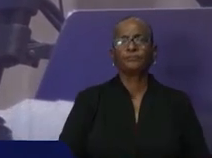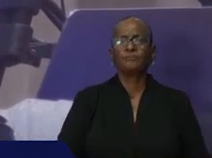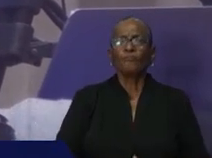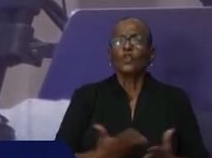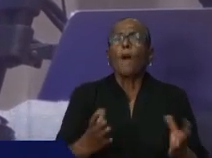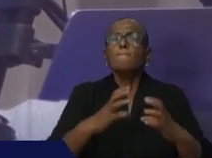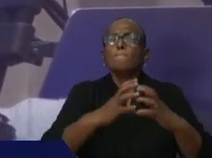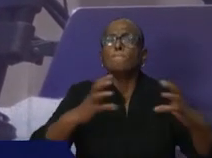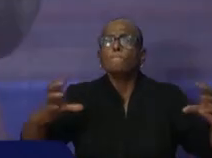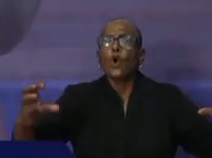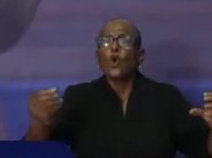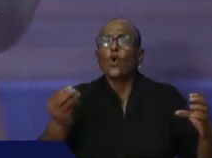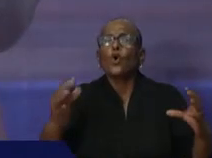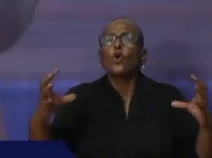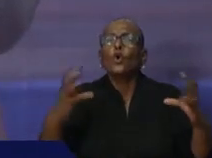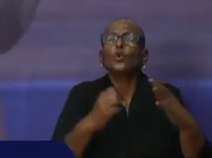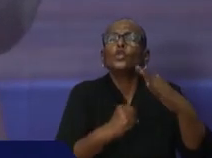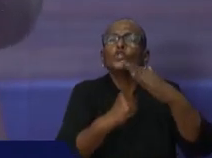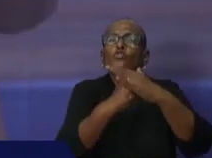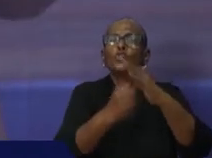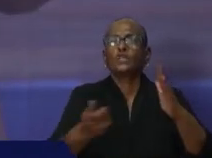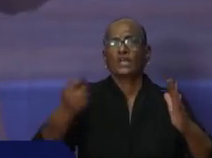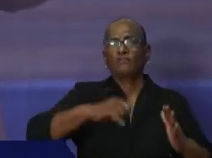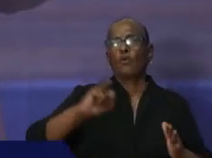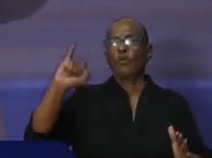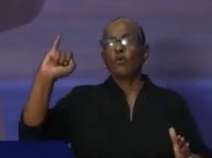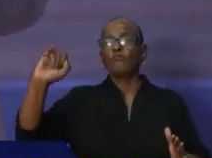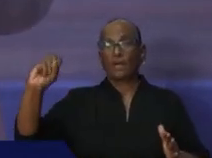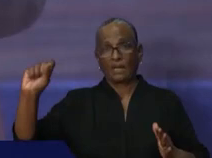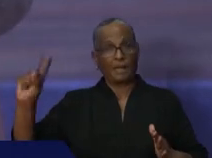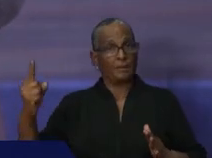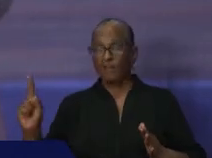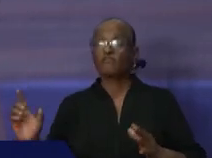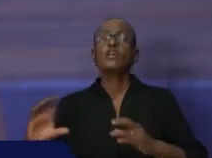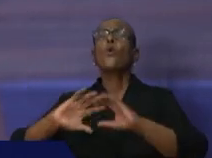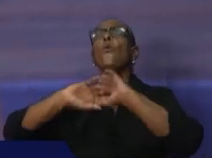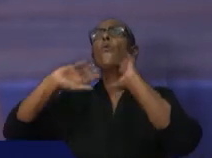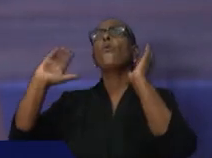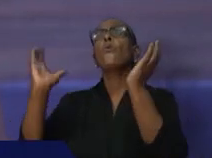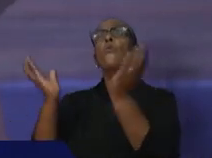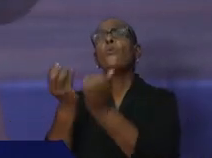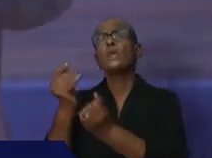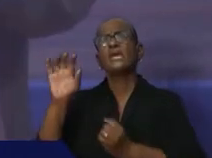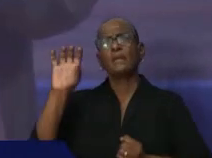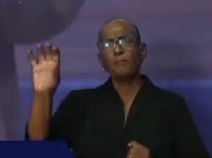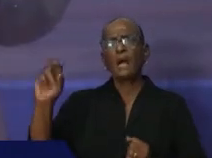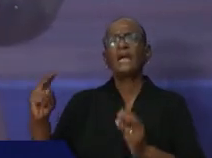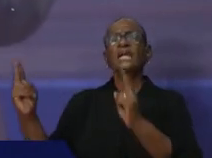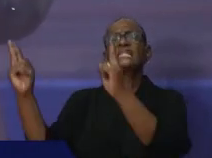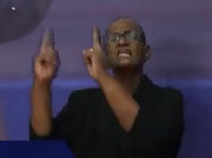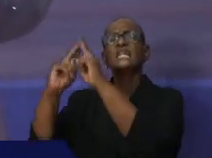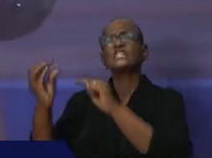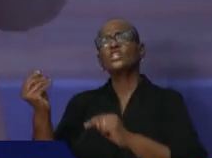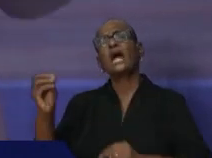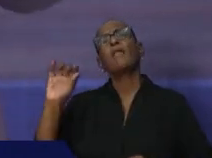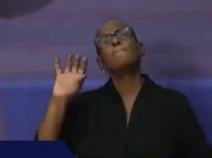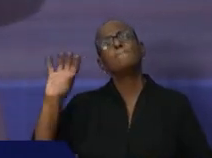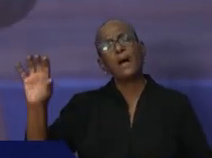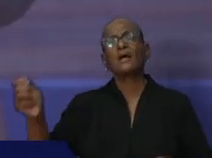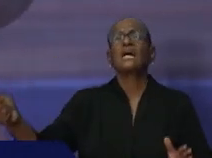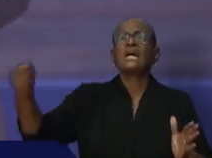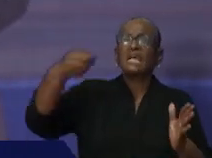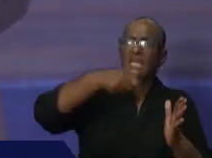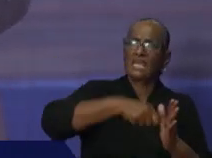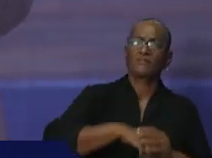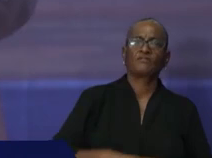Om begrotingssteun te krijgen. Niet alleen van IMF, ook van de World Bank en van de Inter-American Development Bank. En het gaat om een bedrag